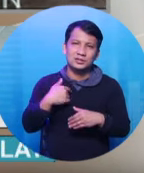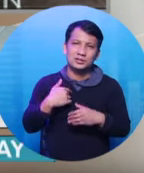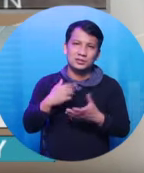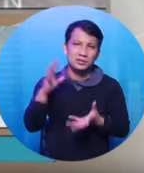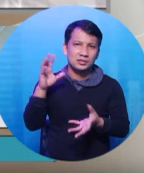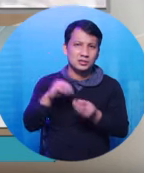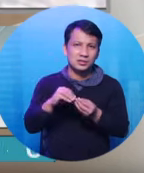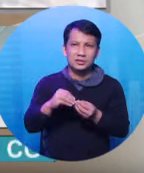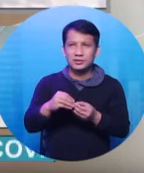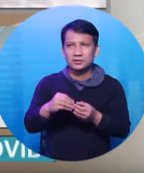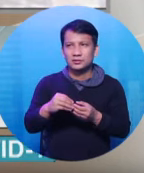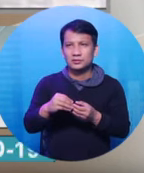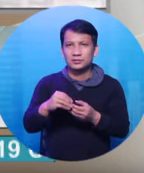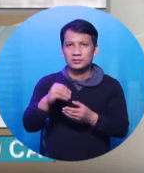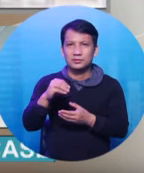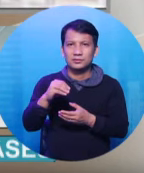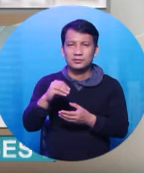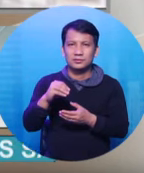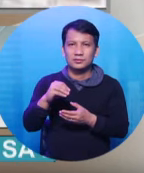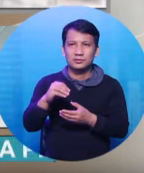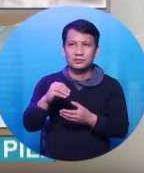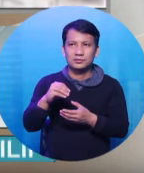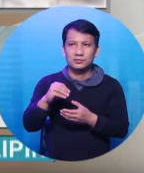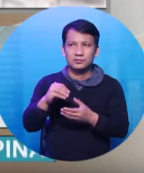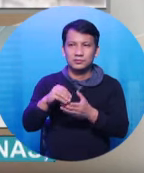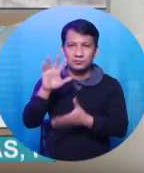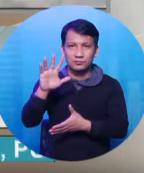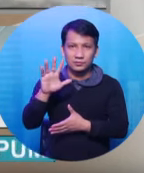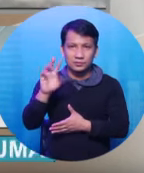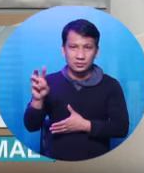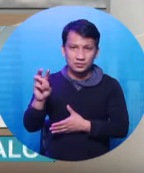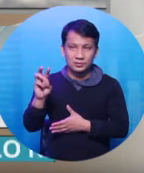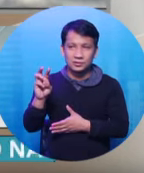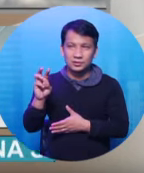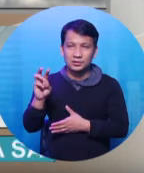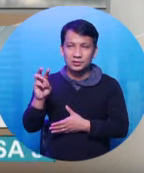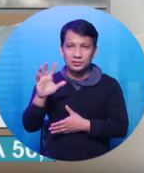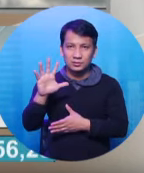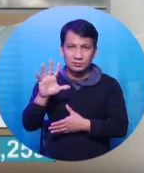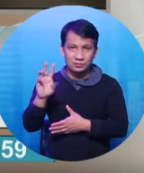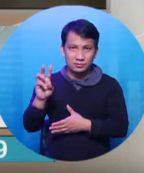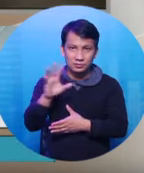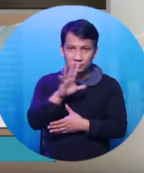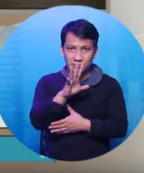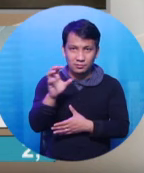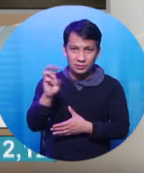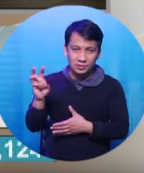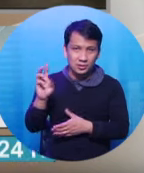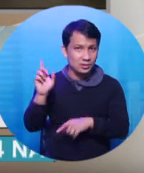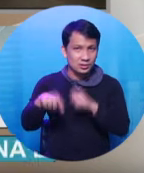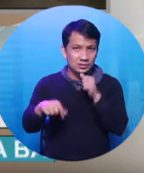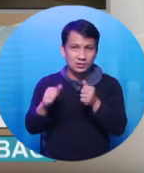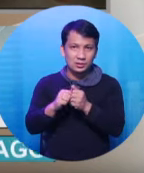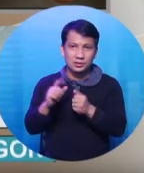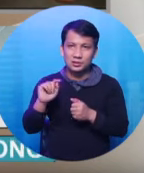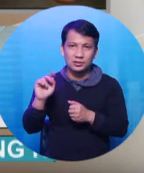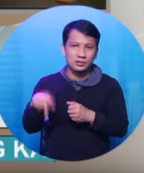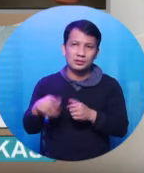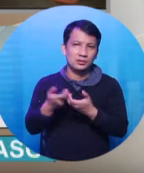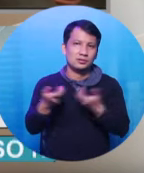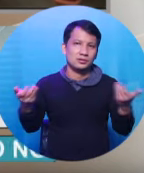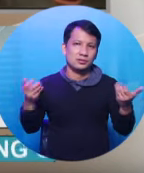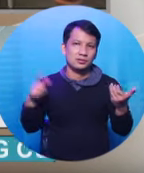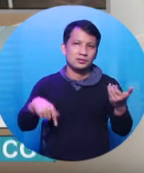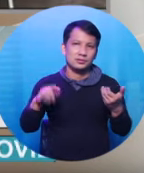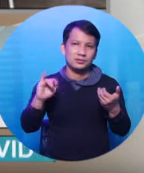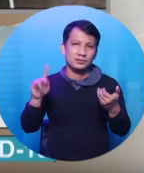average mga 500 to 600. Okay na yan po sa probinsya. 500 to 600. Hindi pa kasama ang tip dyan? Hindi pa po